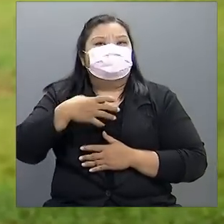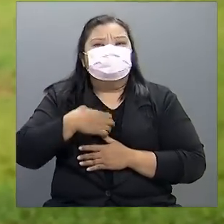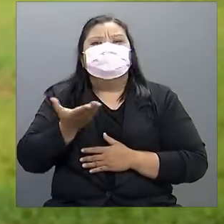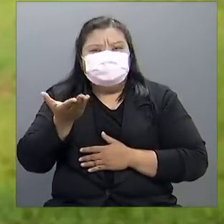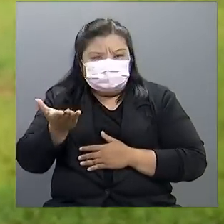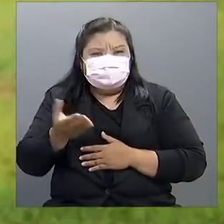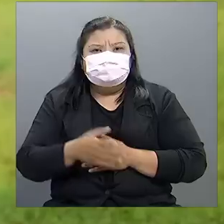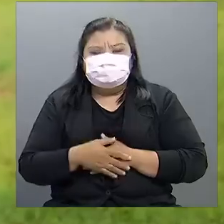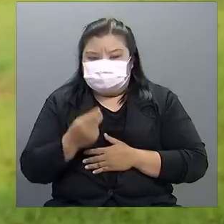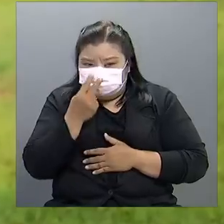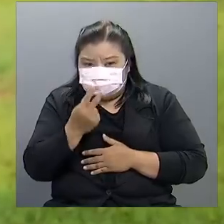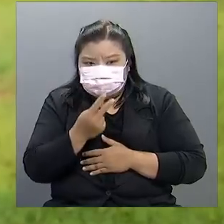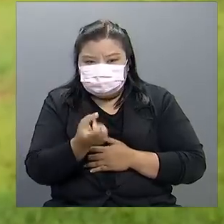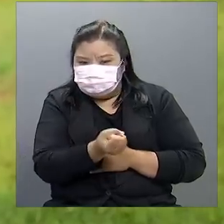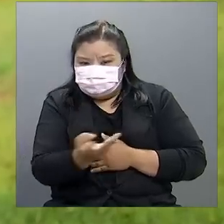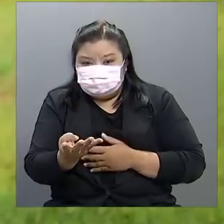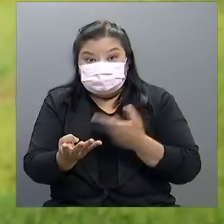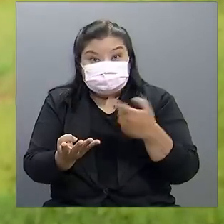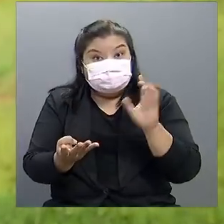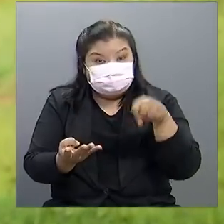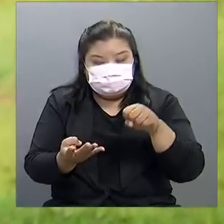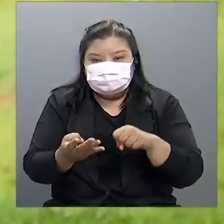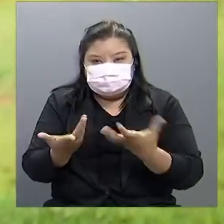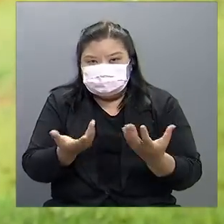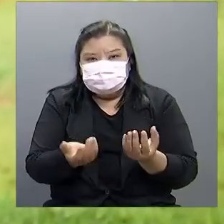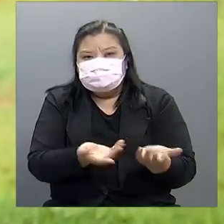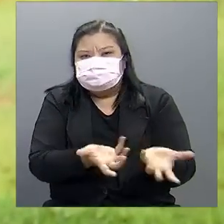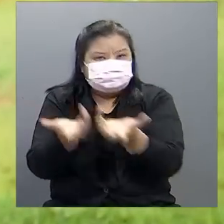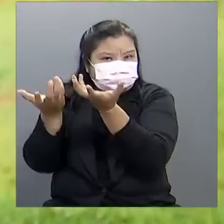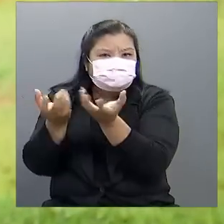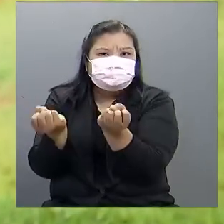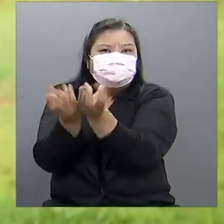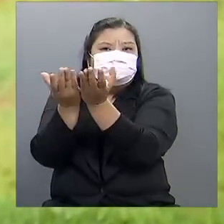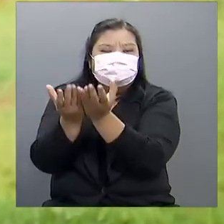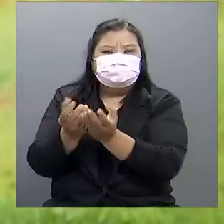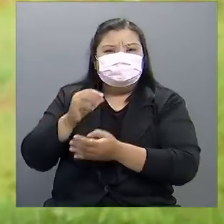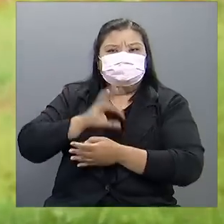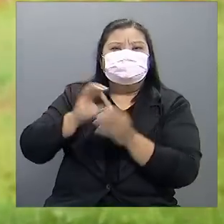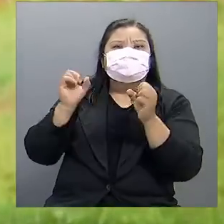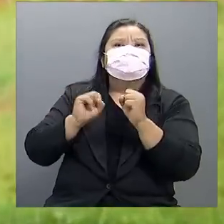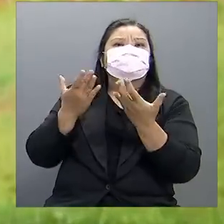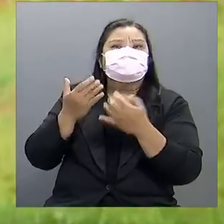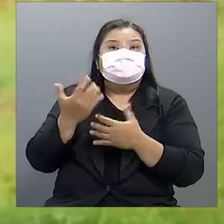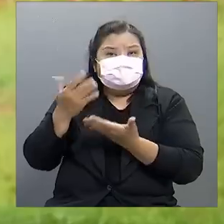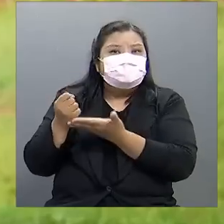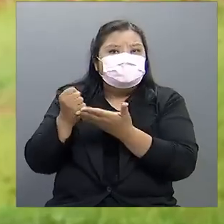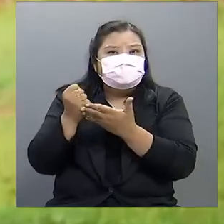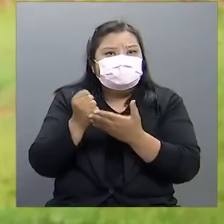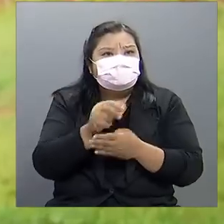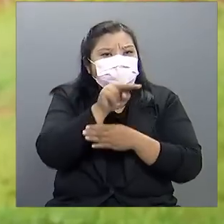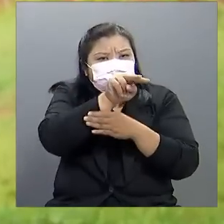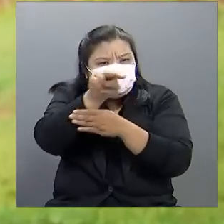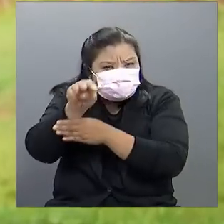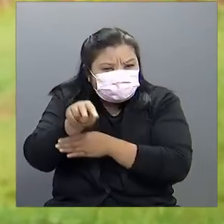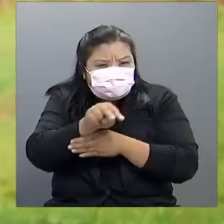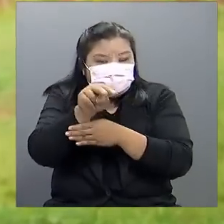้ให้ชาวพันไม่ กระโนที่แวะต้องเป็นหวามีทุละบิศมายที่เองแล้ให้มั 1942 ก็จะ